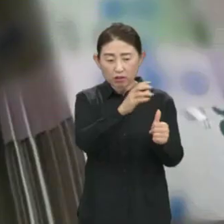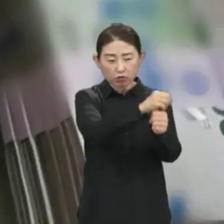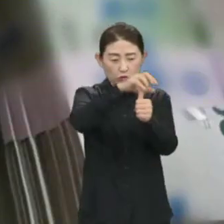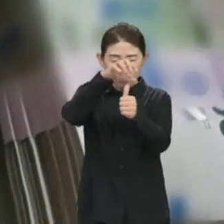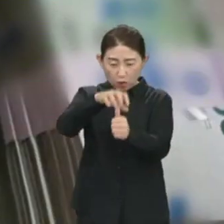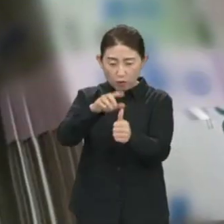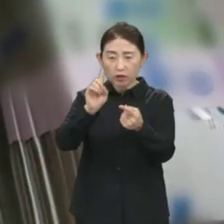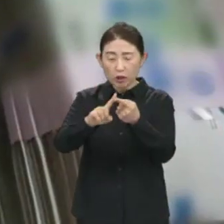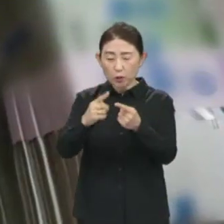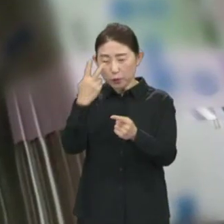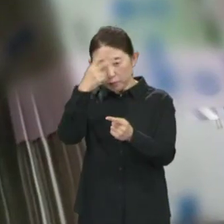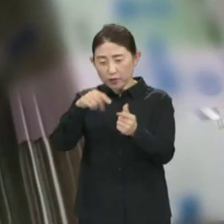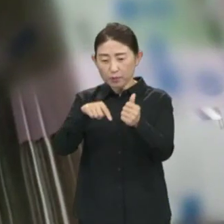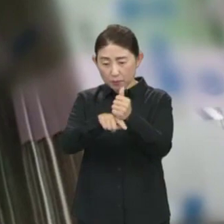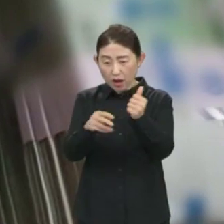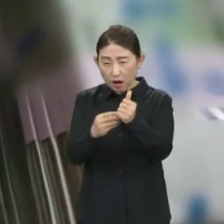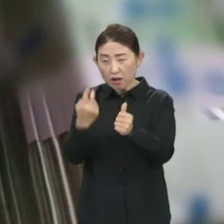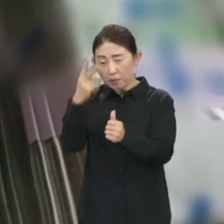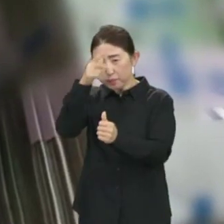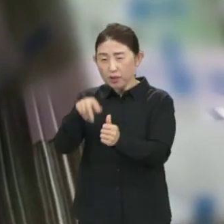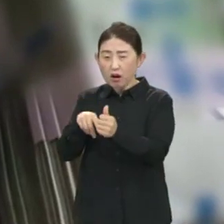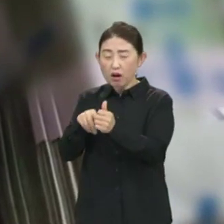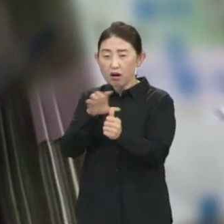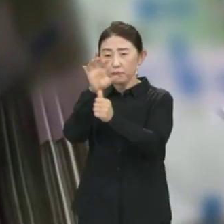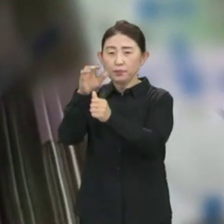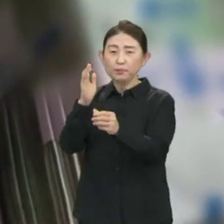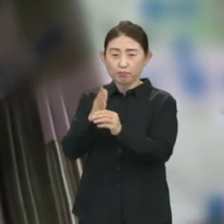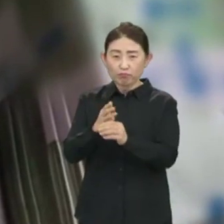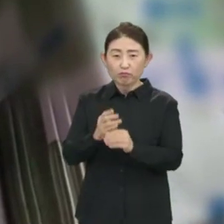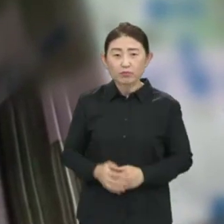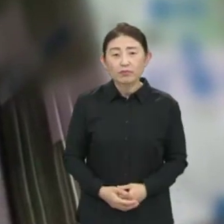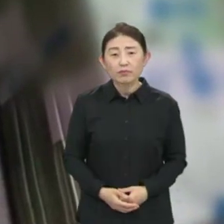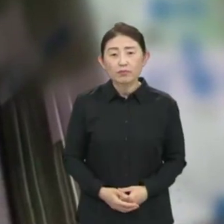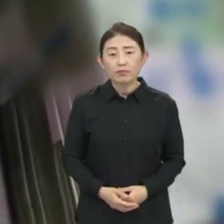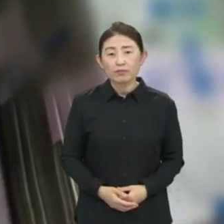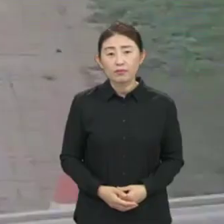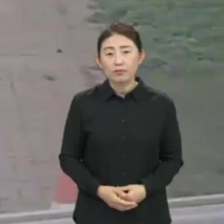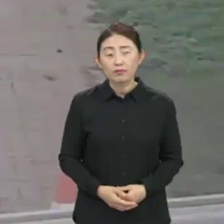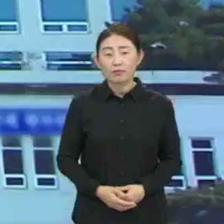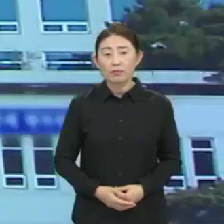상태로 조사를 이어가며 여죄와 공범 여부를 수사하고 있습니다.